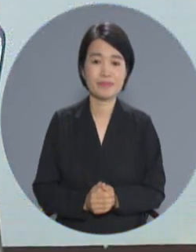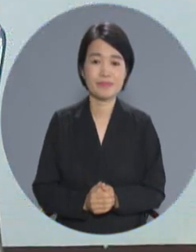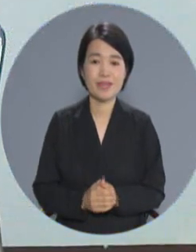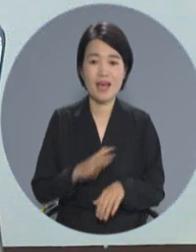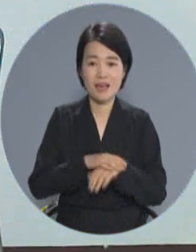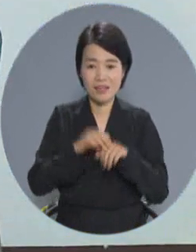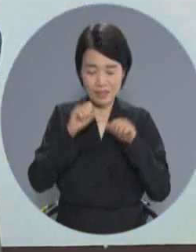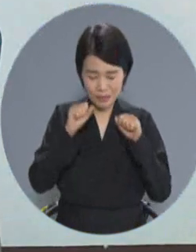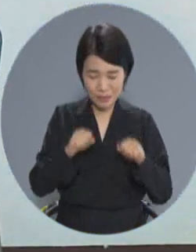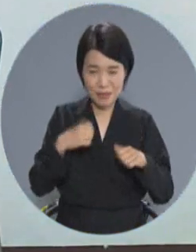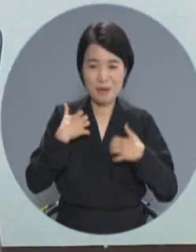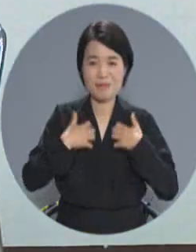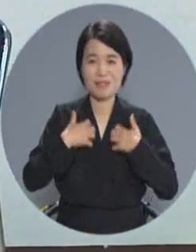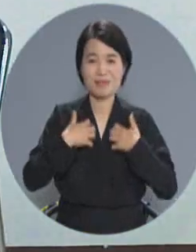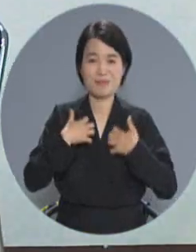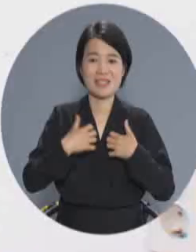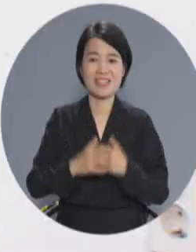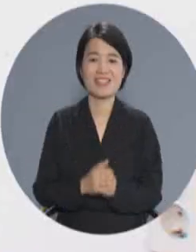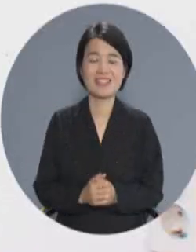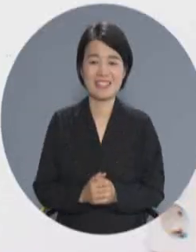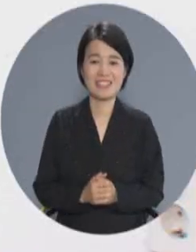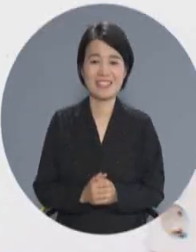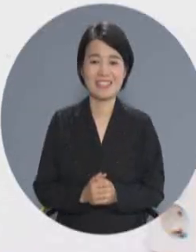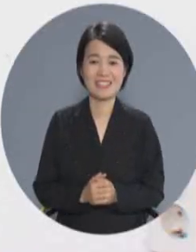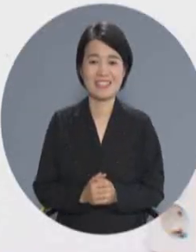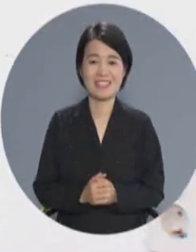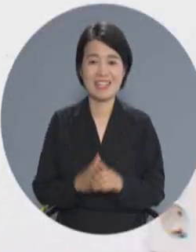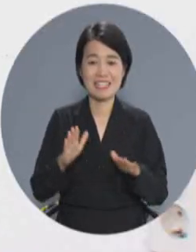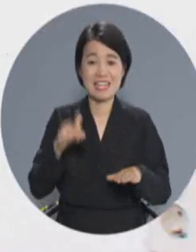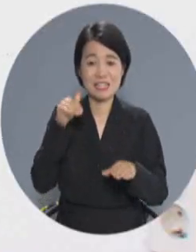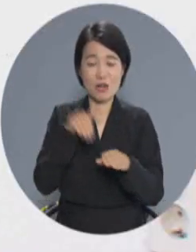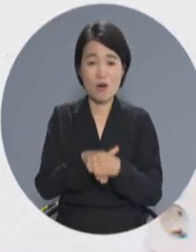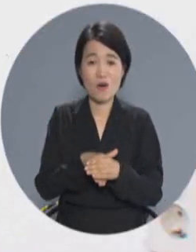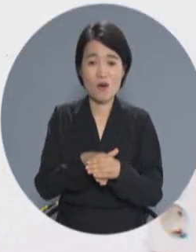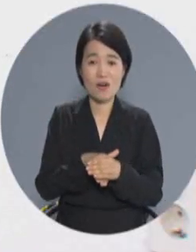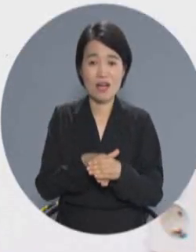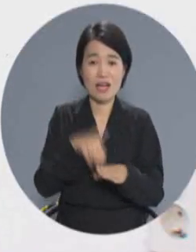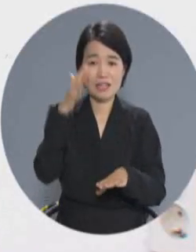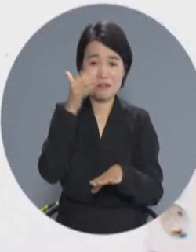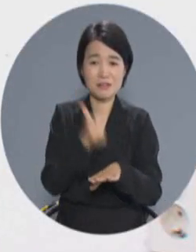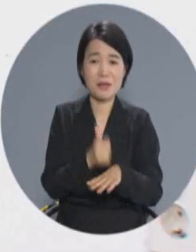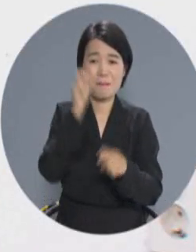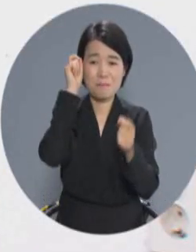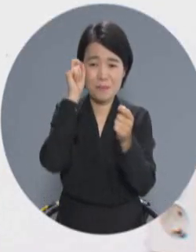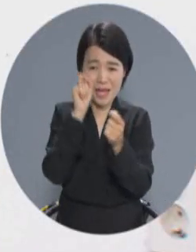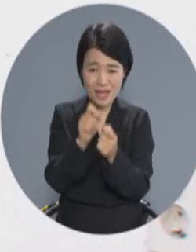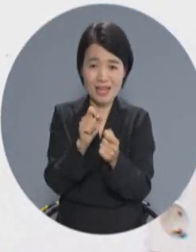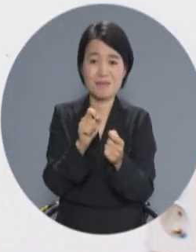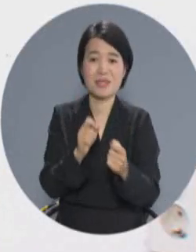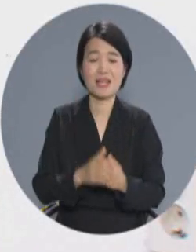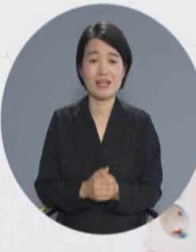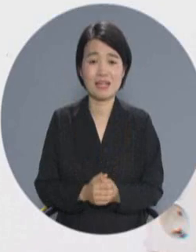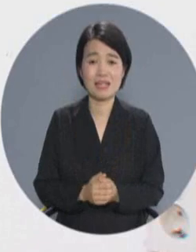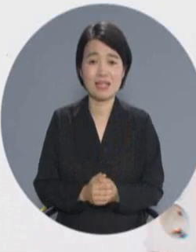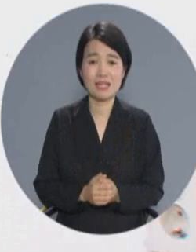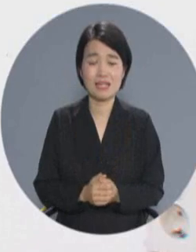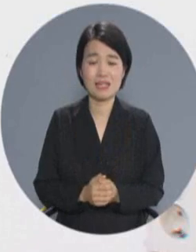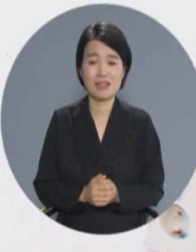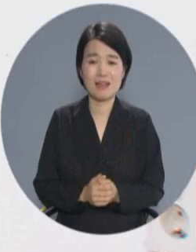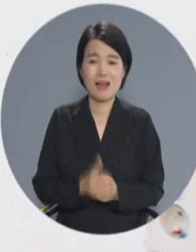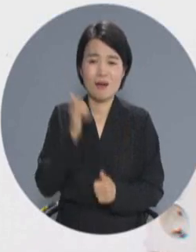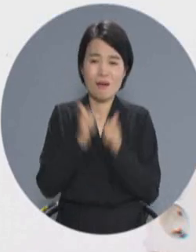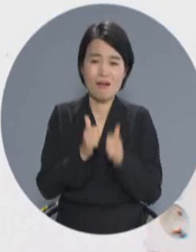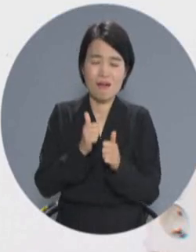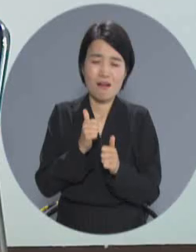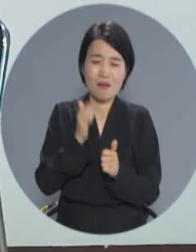안녕하십니까 반갑다는 가 좀 더 된것 입니다 아 이제 선거가 100승 선 에 도달 했습니다 즉 굉장히 치열했던